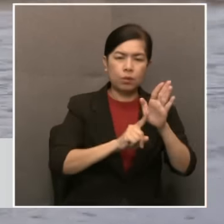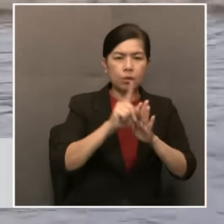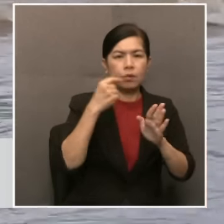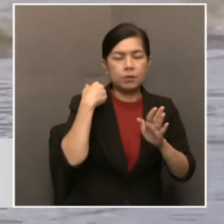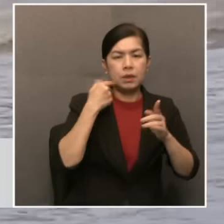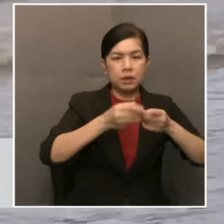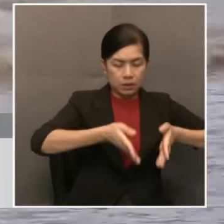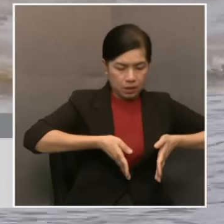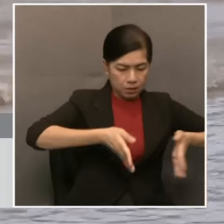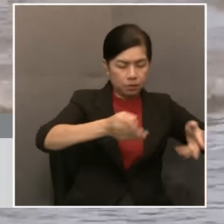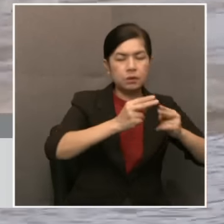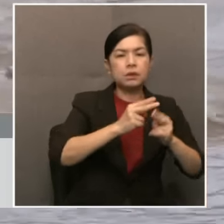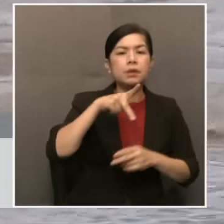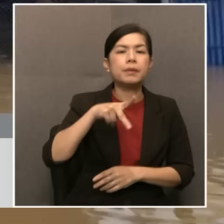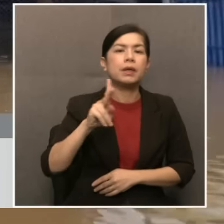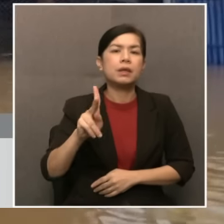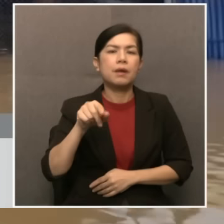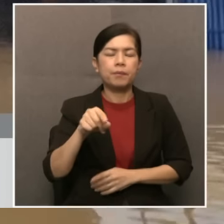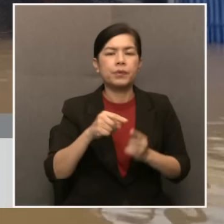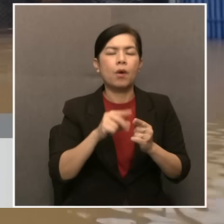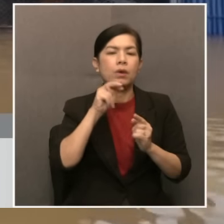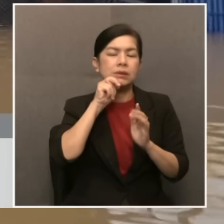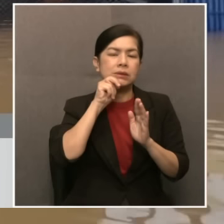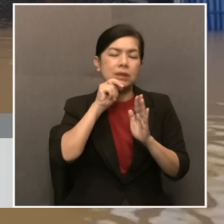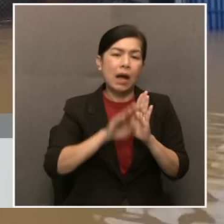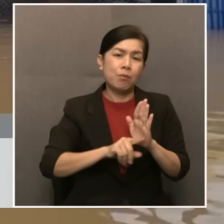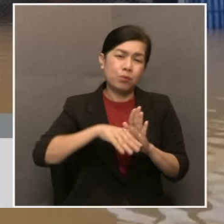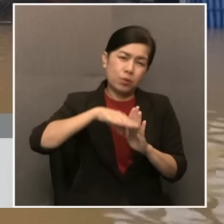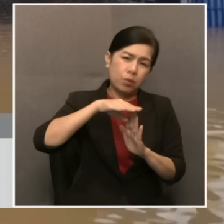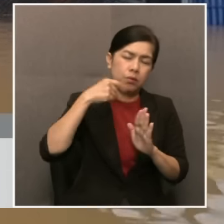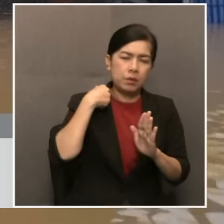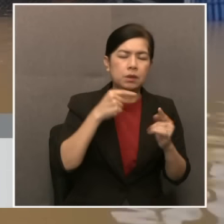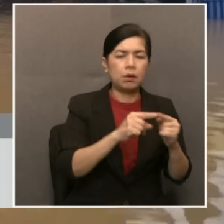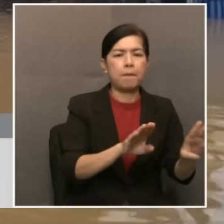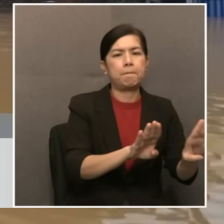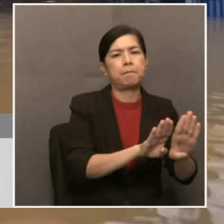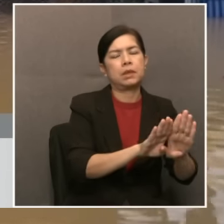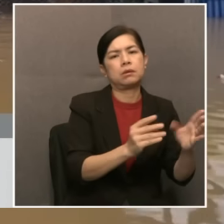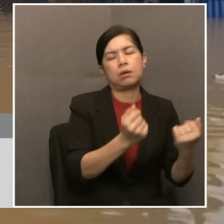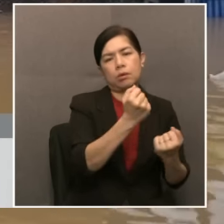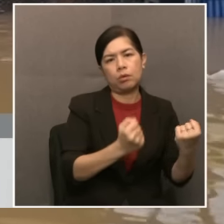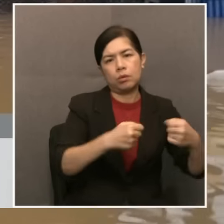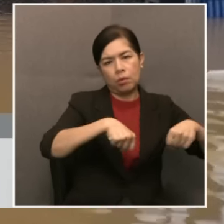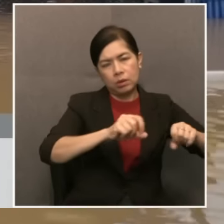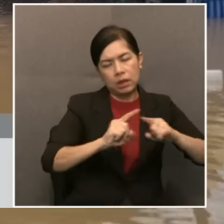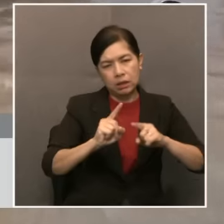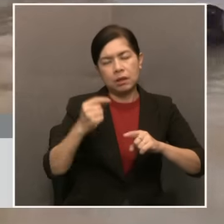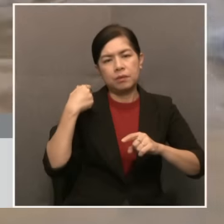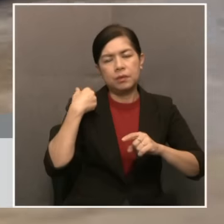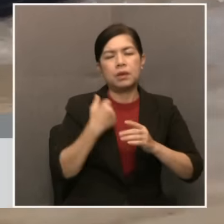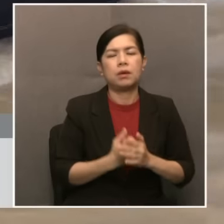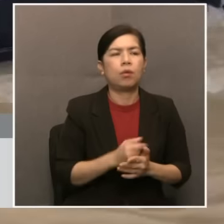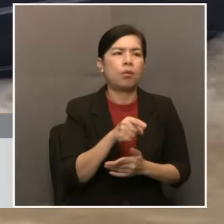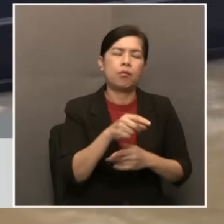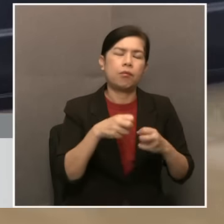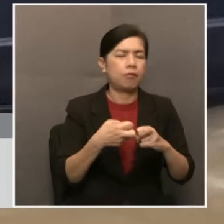เพชรเกษมขาเข้าเมืองหาดใหญ่น้ำท่วมสูงเช่นกันค่ะต้องปิดการจราจรห้ามสัญจรผ่านท่ามกลางความโกลาหล